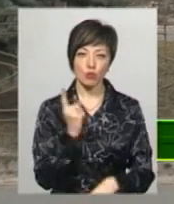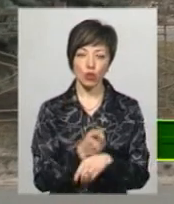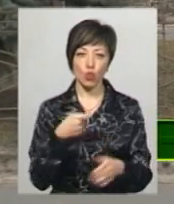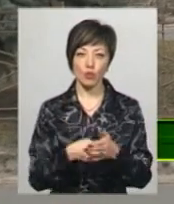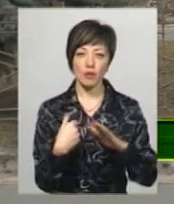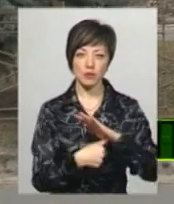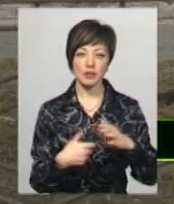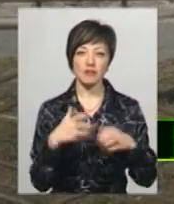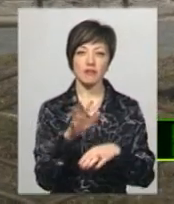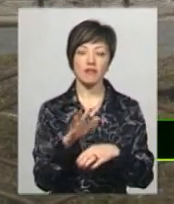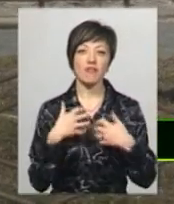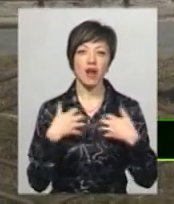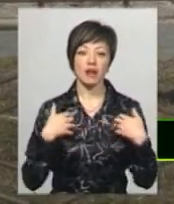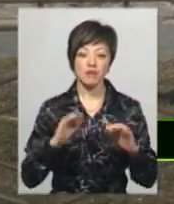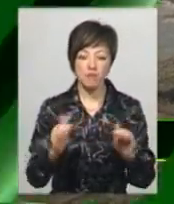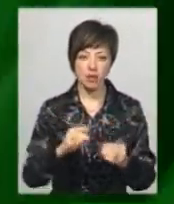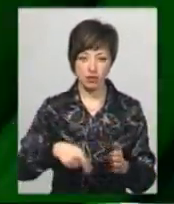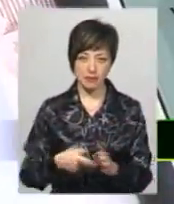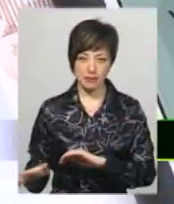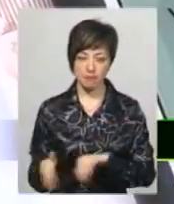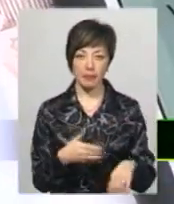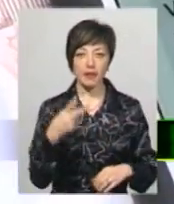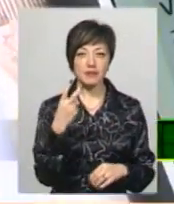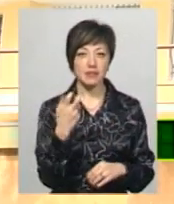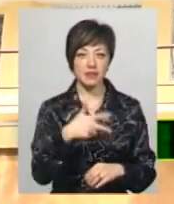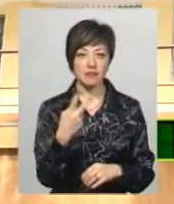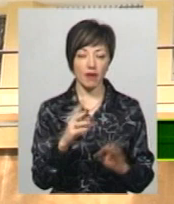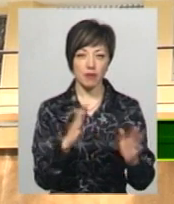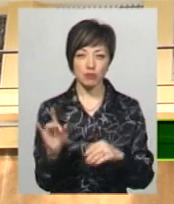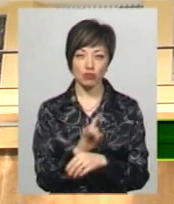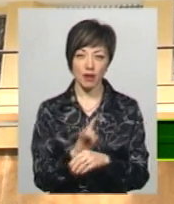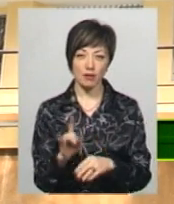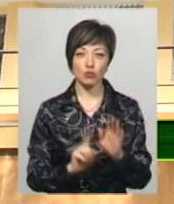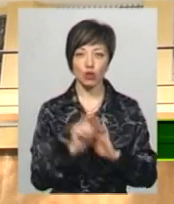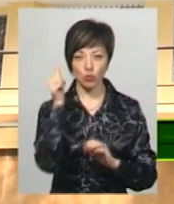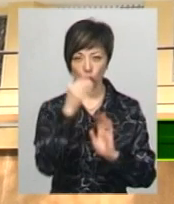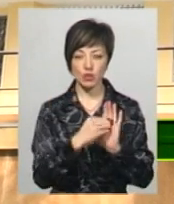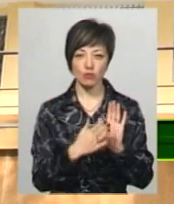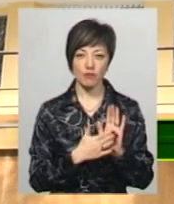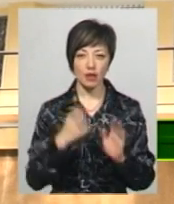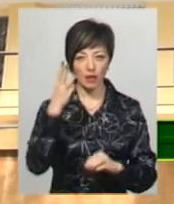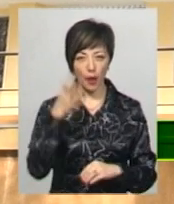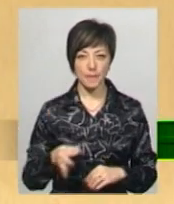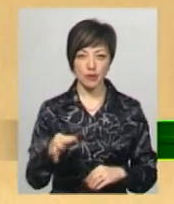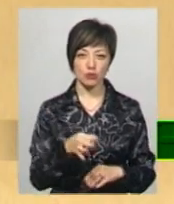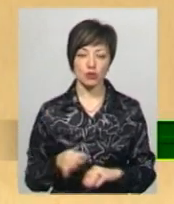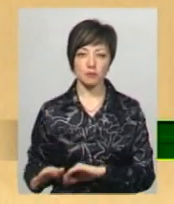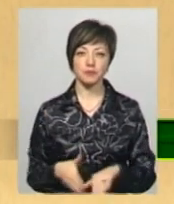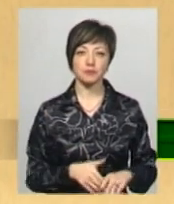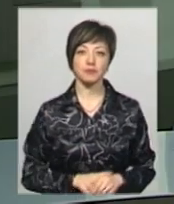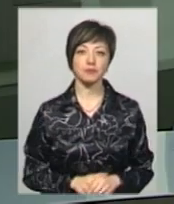годувати безпритульних тварин у межах міста. 232 випадки шахрайства з початку року зареєстрували на Хмельниччині.